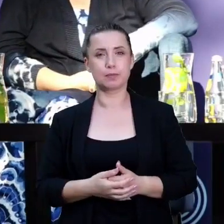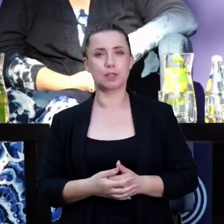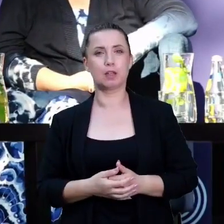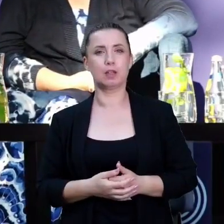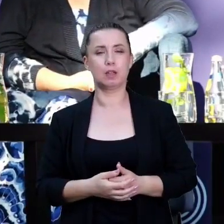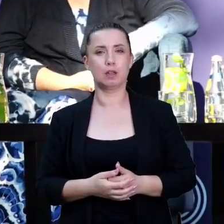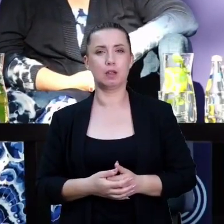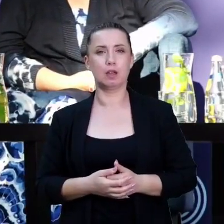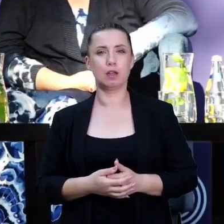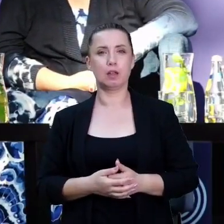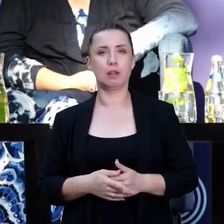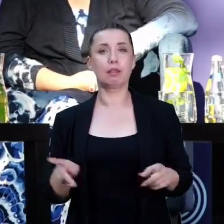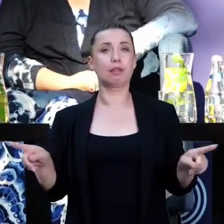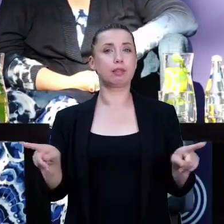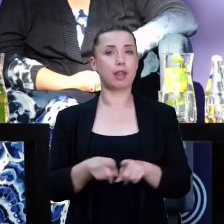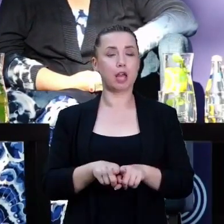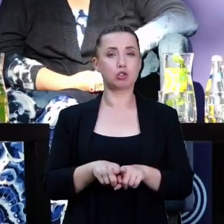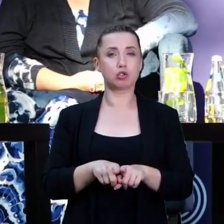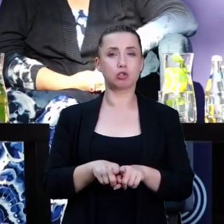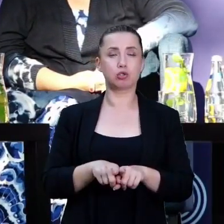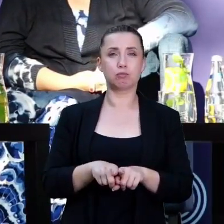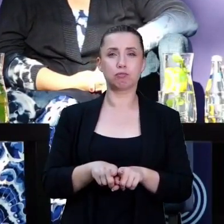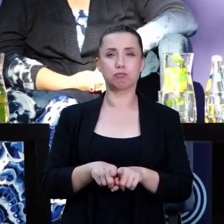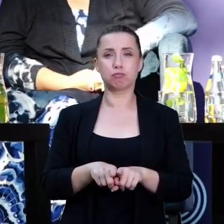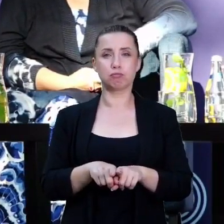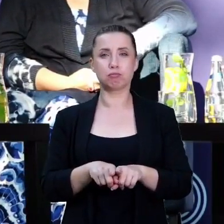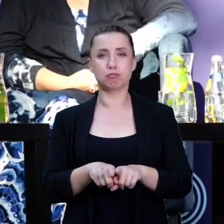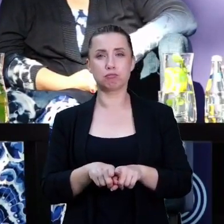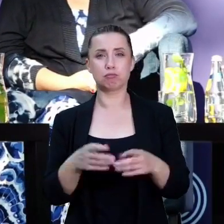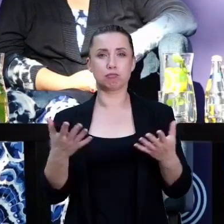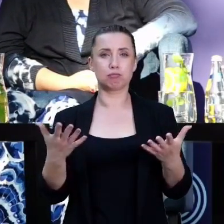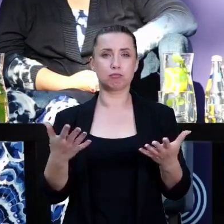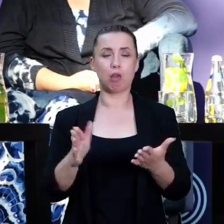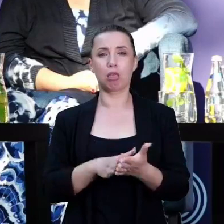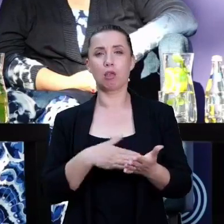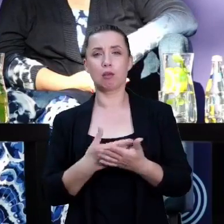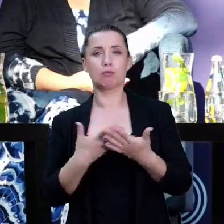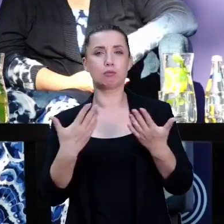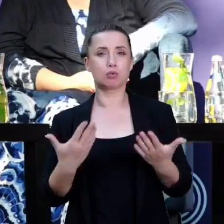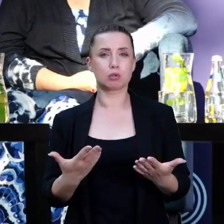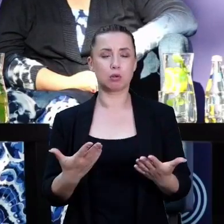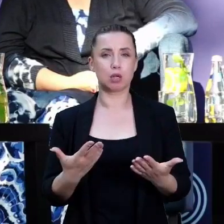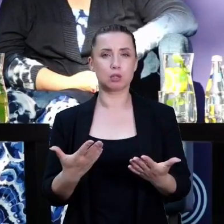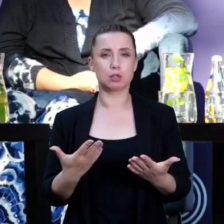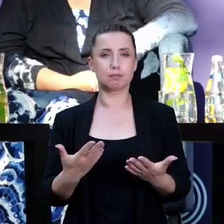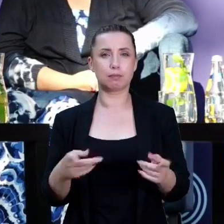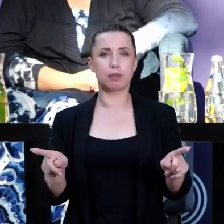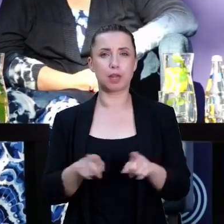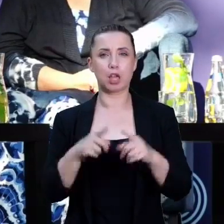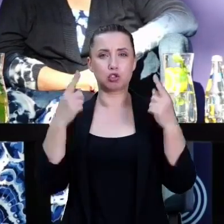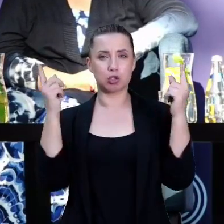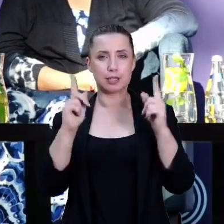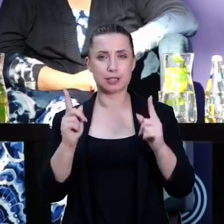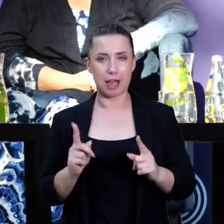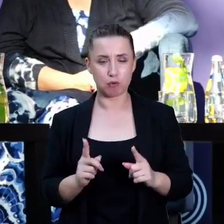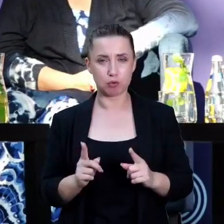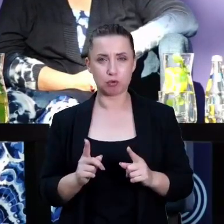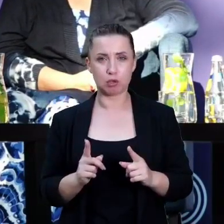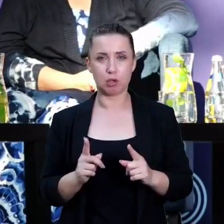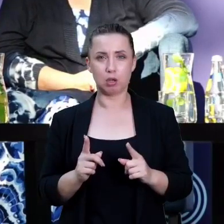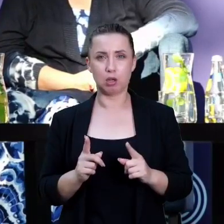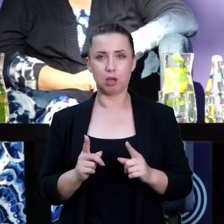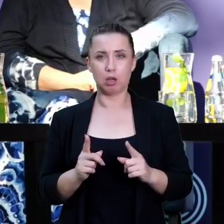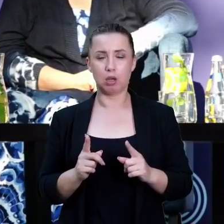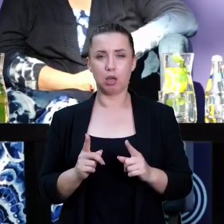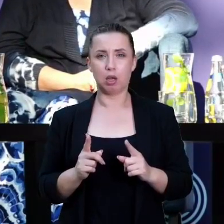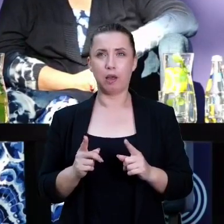do zawodu reżyserskiego, ale też takiego, który był już jeszcze do niedawna właściwie całkowicie opanowany przez mężczyzn,